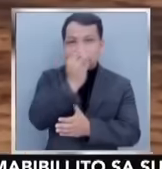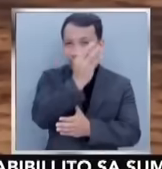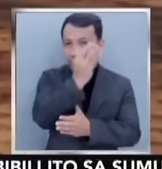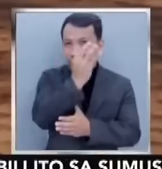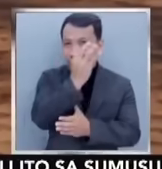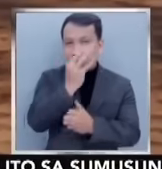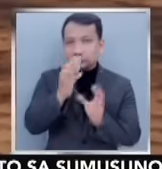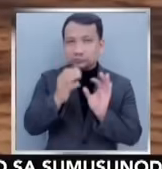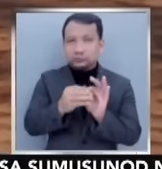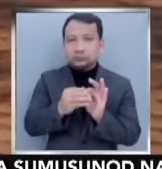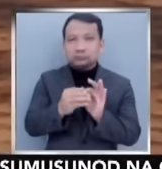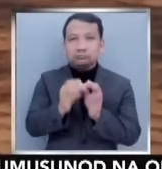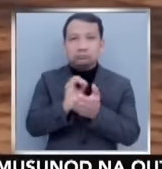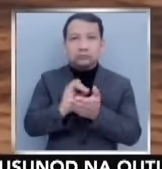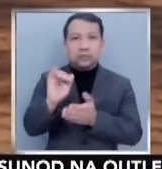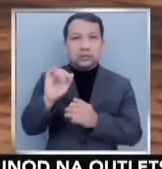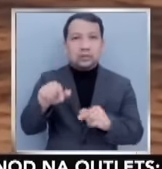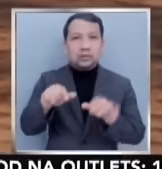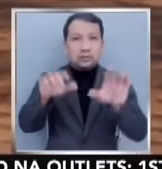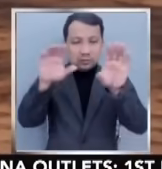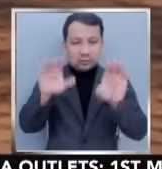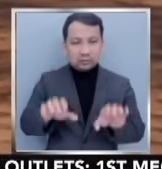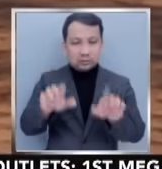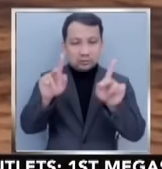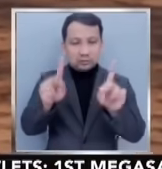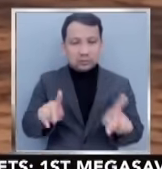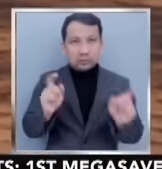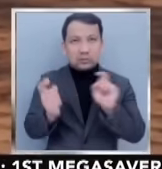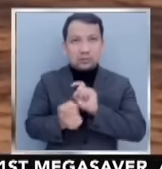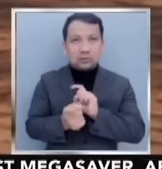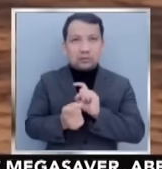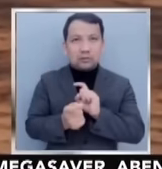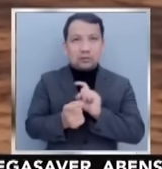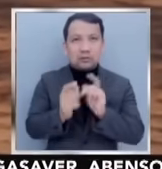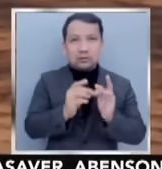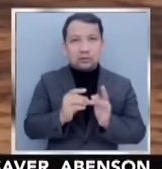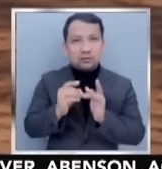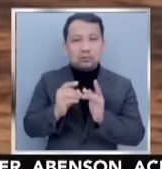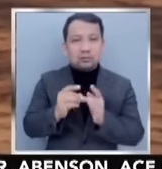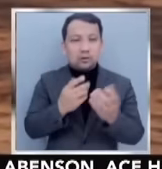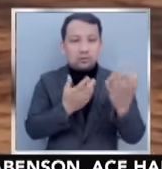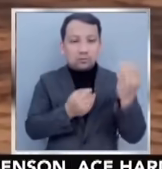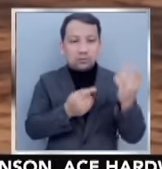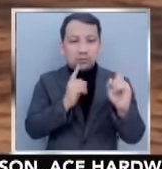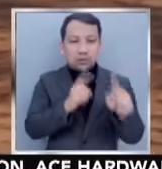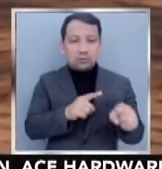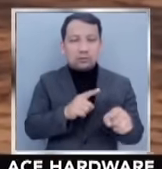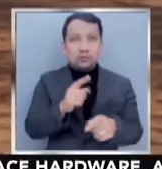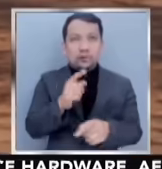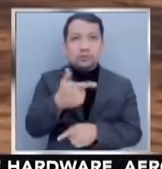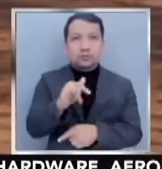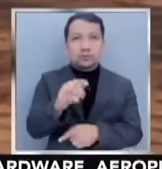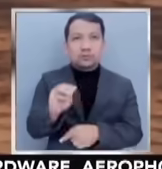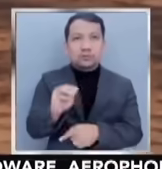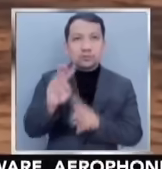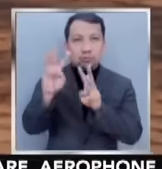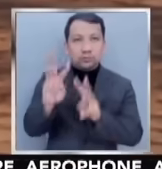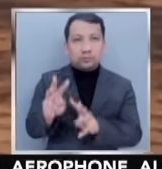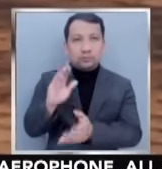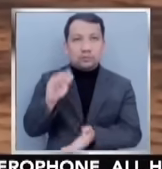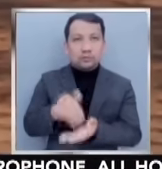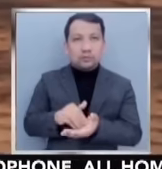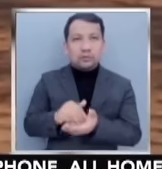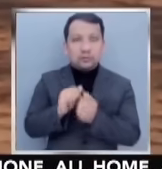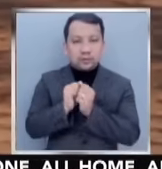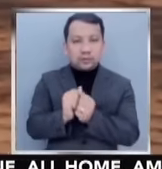Sa pagbabalik po ng ating climate change series, sasalang ang mga ulat mula sa GMA Integrated News Weather Center. Unahin po natin